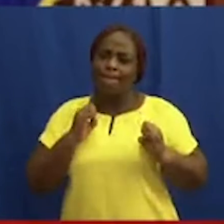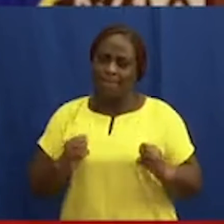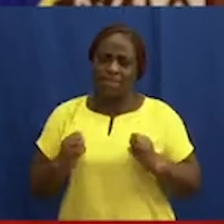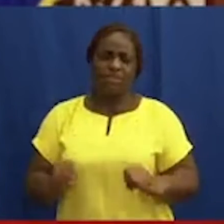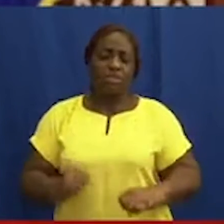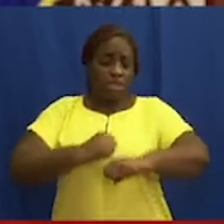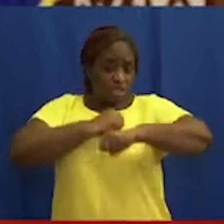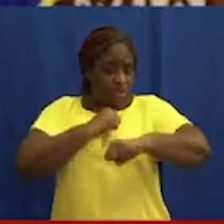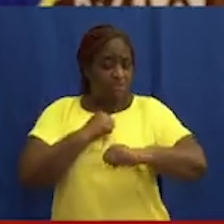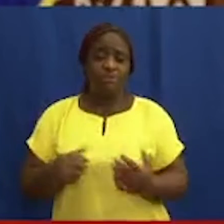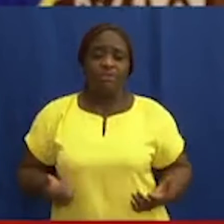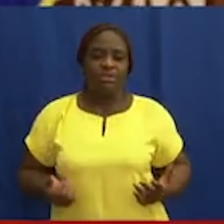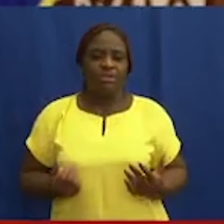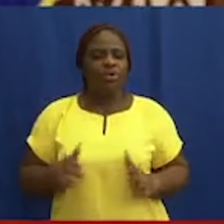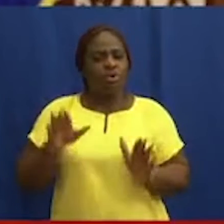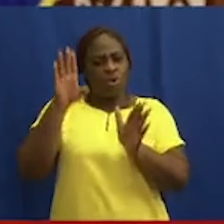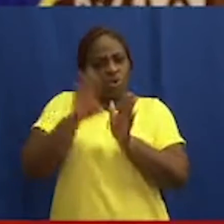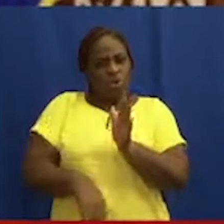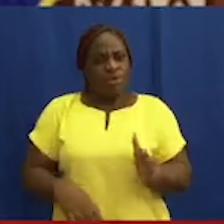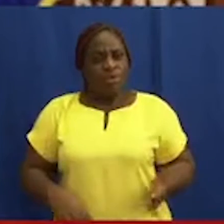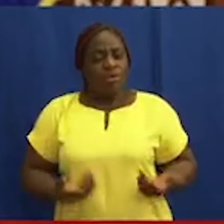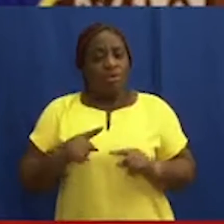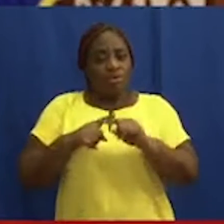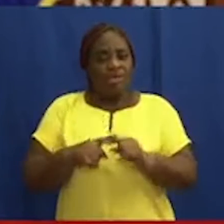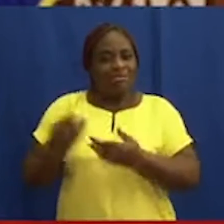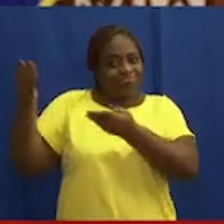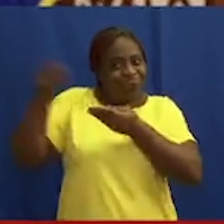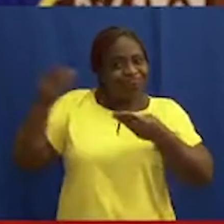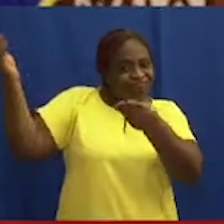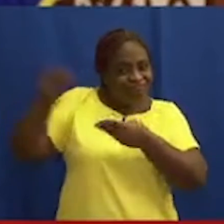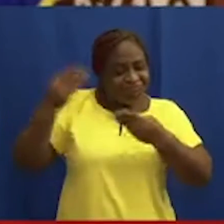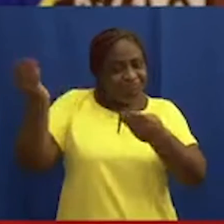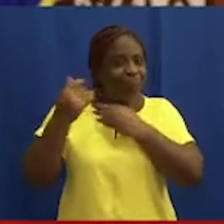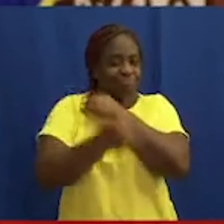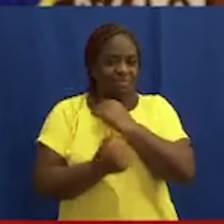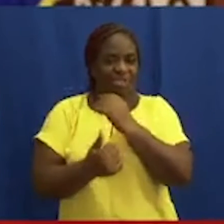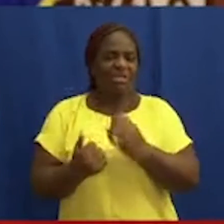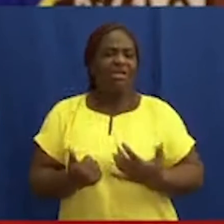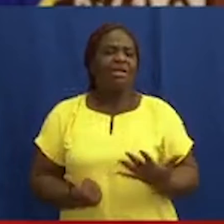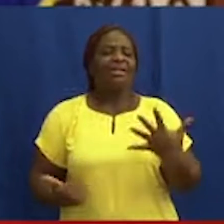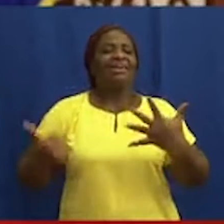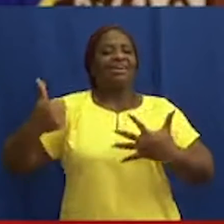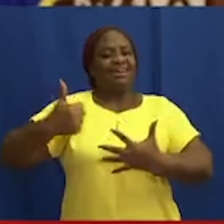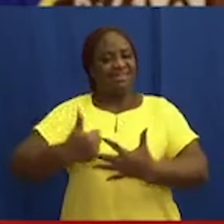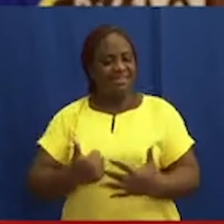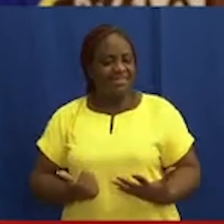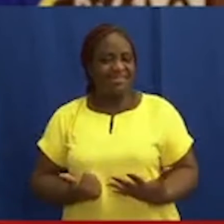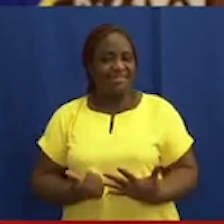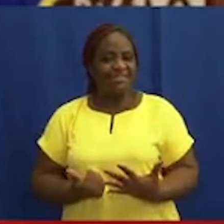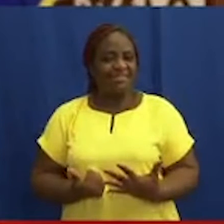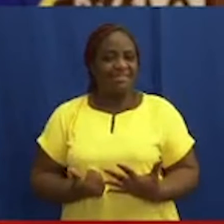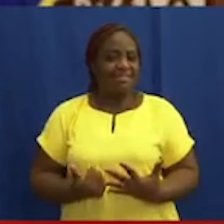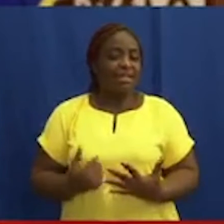samun kudade na kasashen waje, wanda hakan cikin makonni biyu zuwa uku da suka shige ya sa al'umma